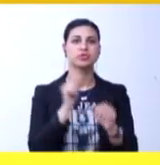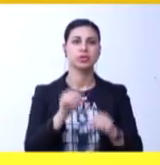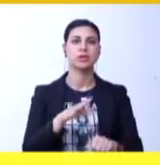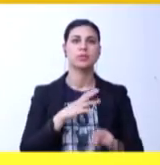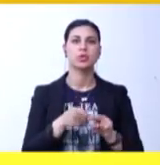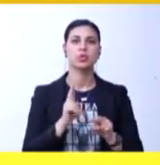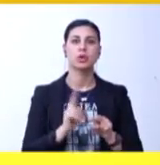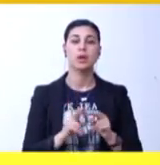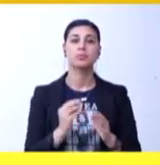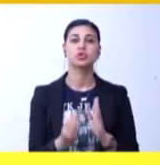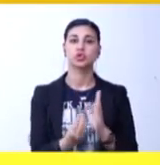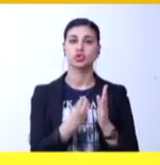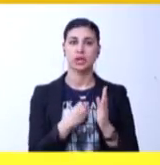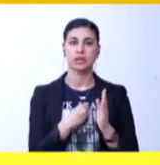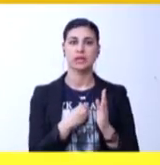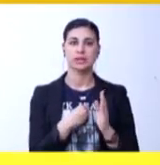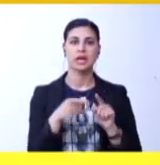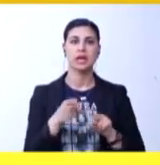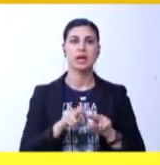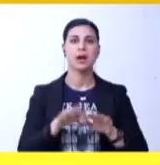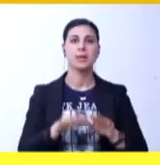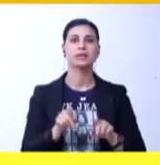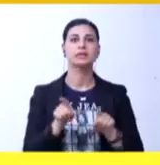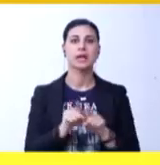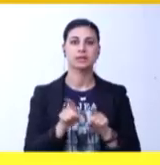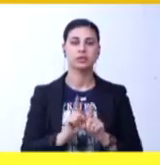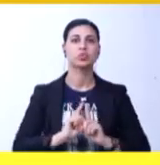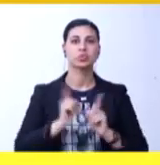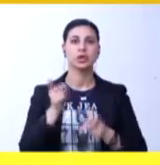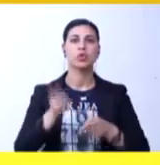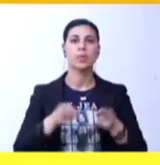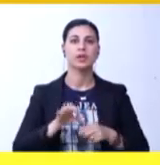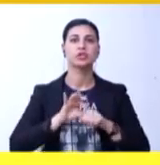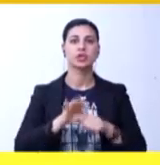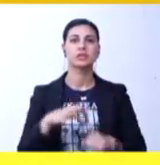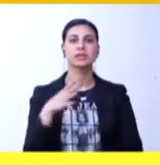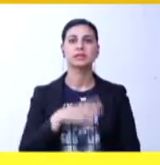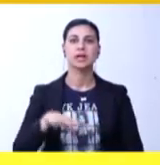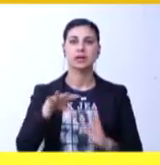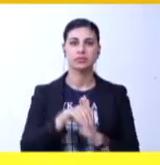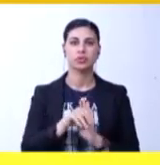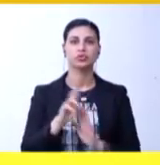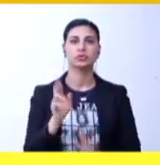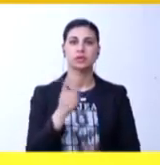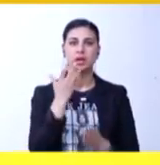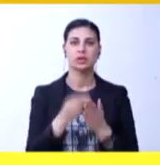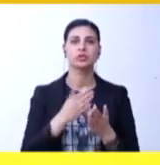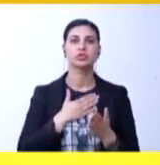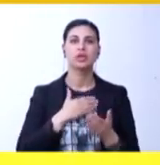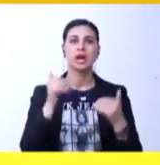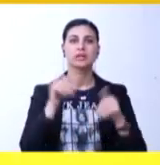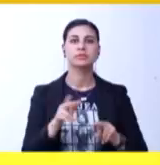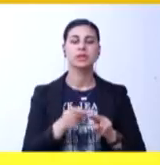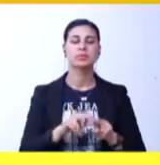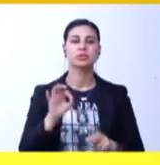ამ სარქვლის შეტანა დანიშნულების ადგილას. აი ასეთი უნიკალური ოპერაცია ჩატარდა საქართველოში და ჩვენ გადავწყვიტეთ, რომ